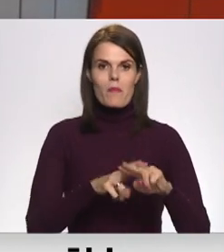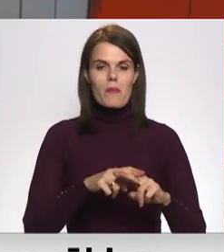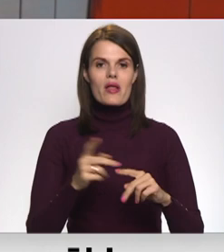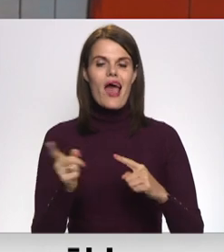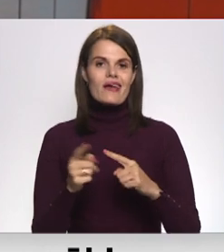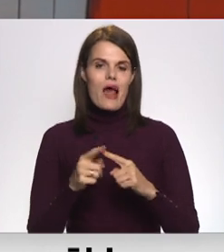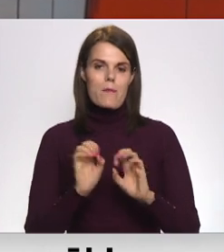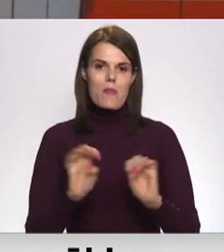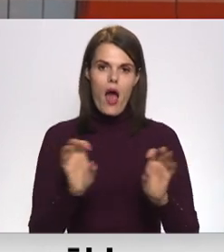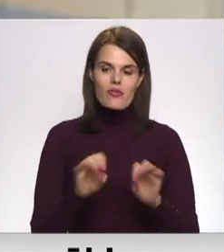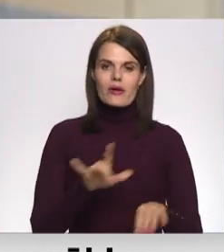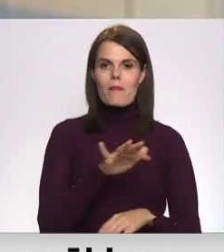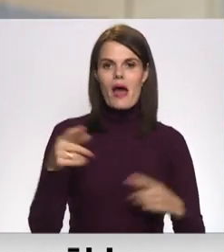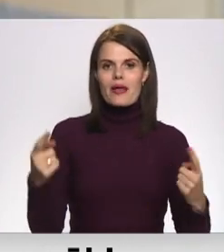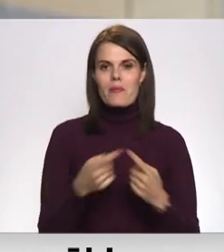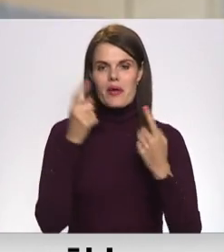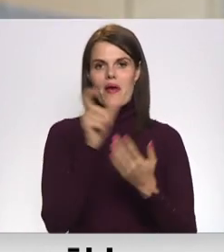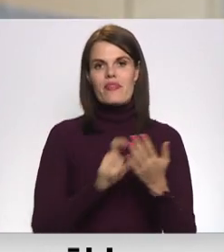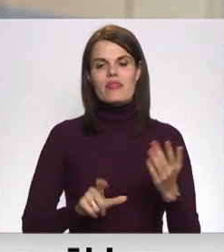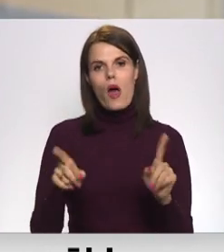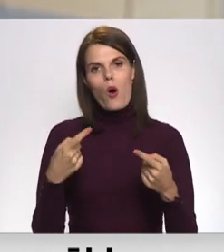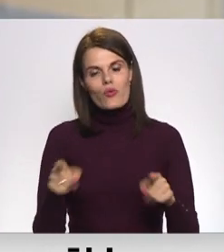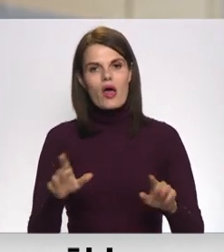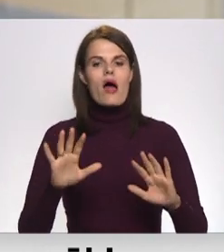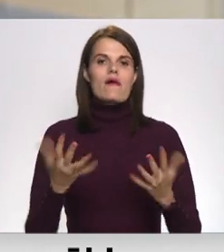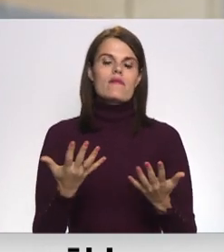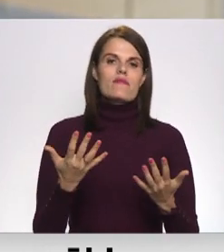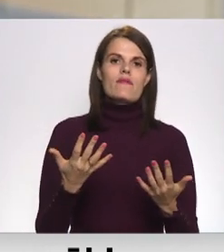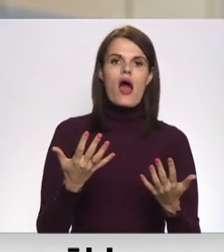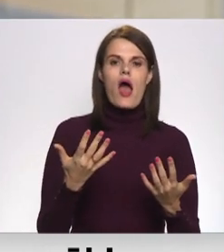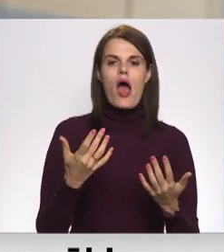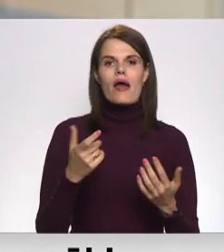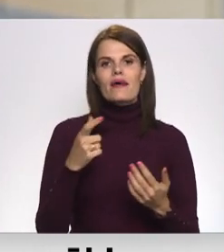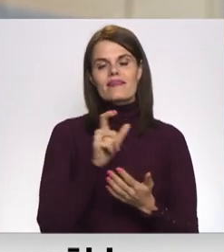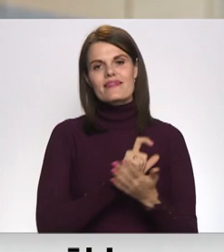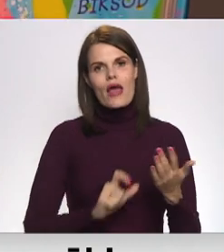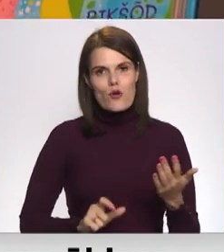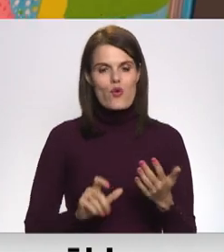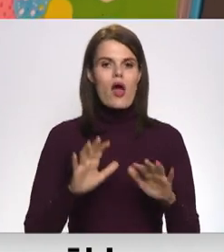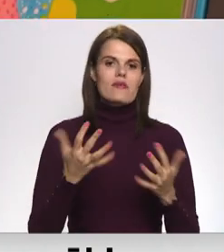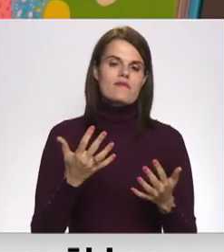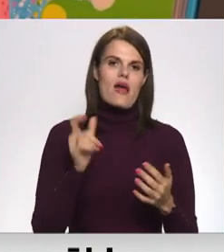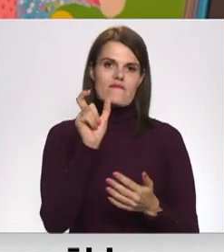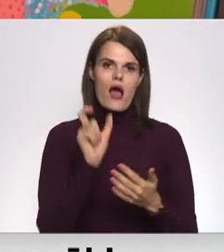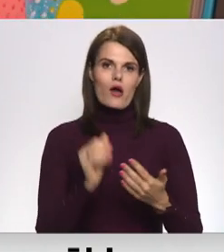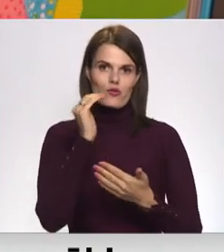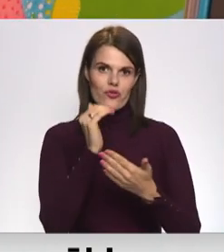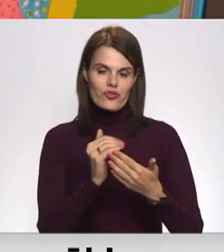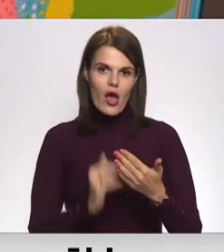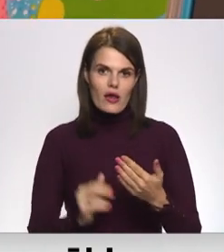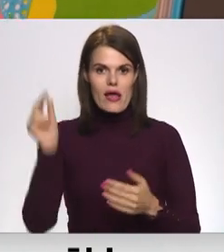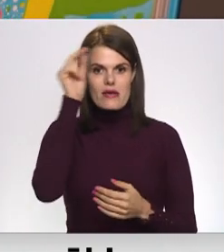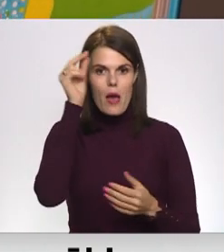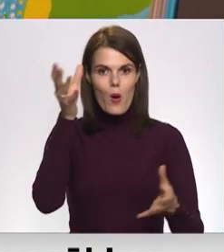gramatikā bērniem piemērotu tautas dziesmu dzejoli vai skaitām pantiņu, kā arī vārdiņu sarakstu. Iemācīties un uztvert